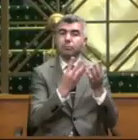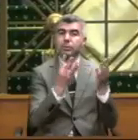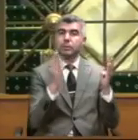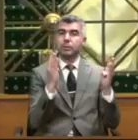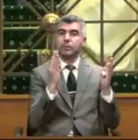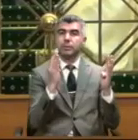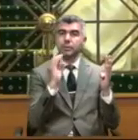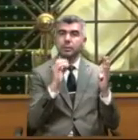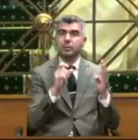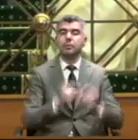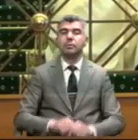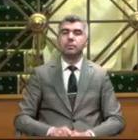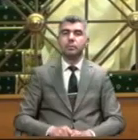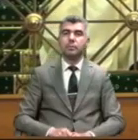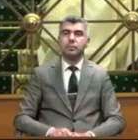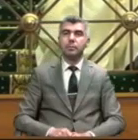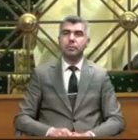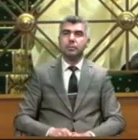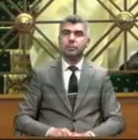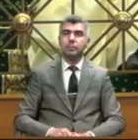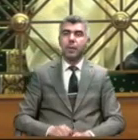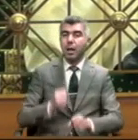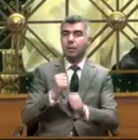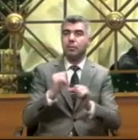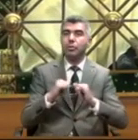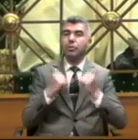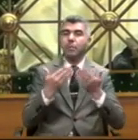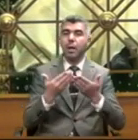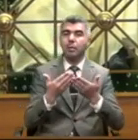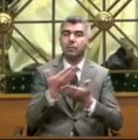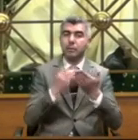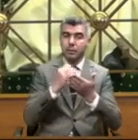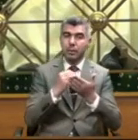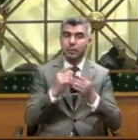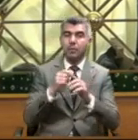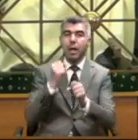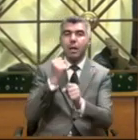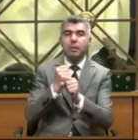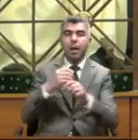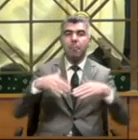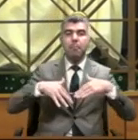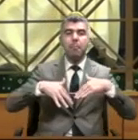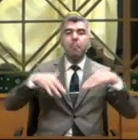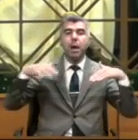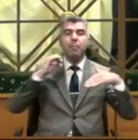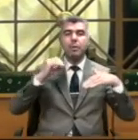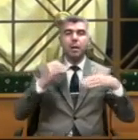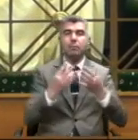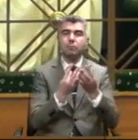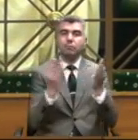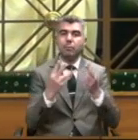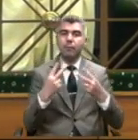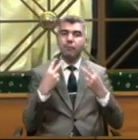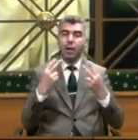للتو اشغال هذه الجلسه اعضاء من مجموعه العمل البرلمانيه رفيعه المستوى